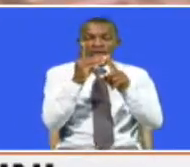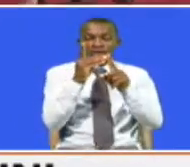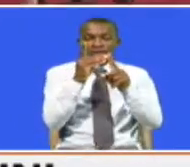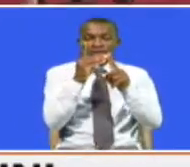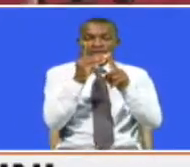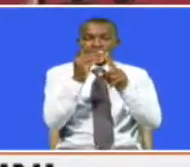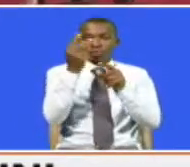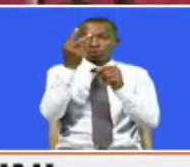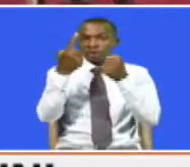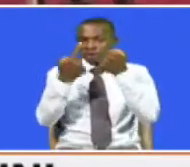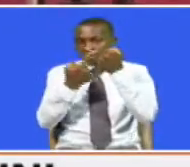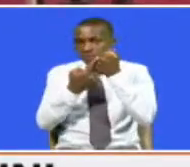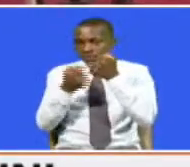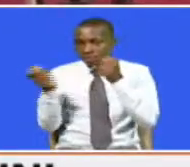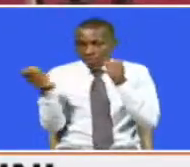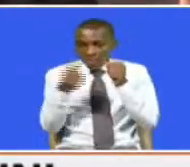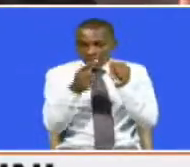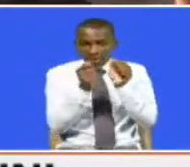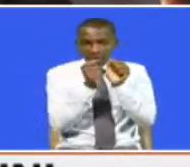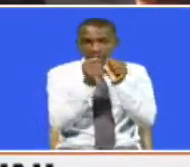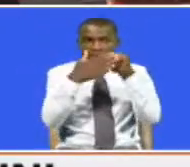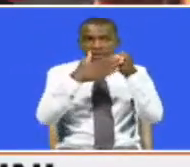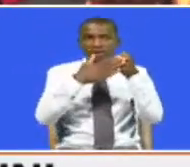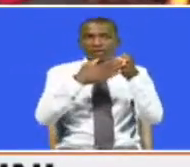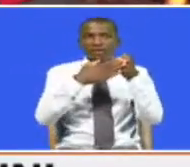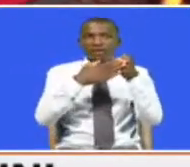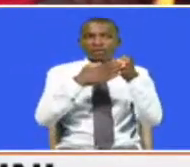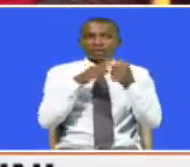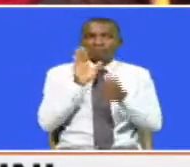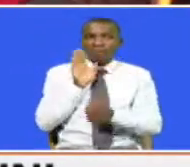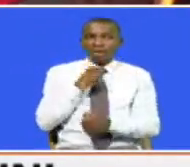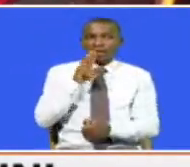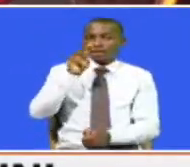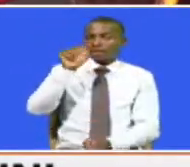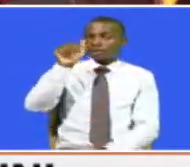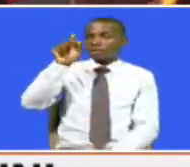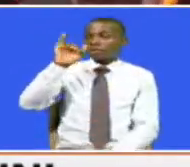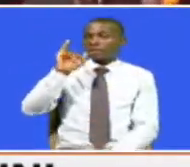mwezi Septemba. Mamake Mary hangeweza kujizuia.